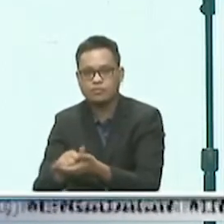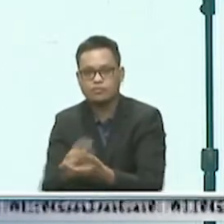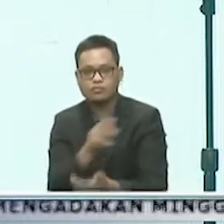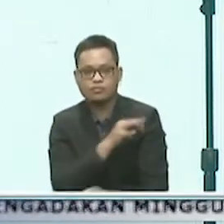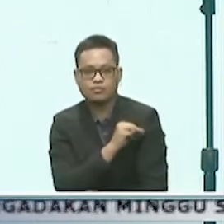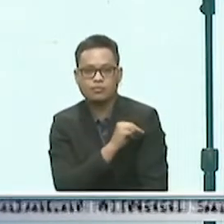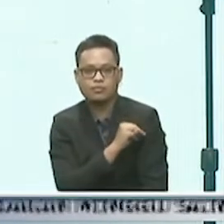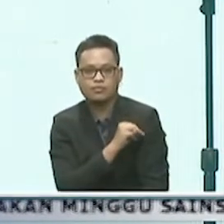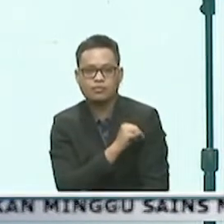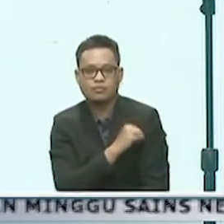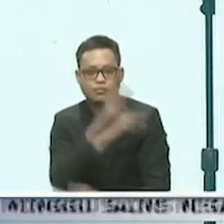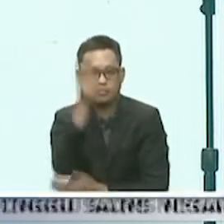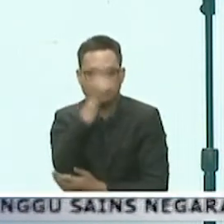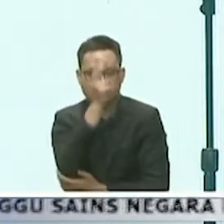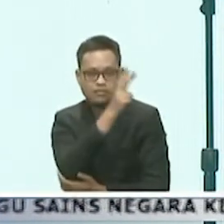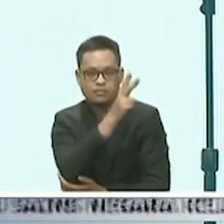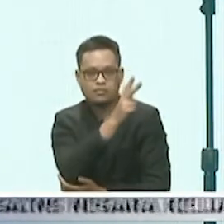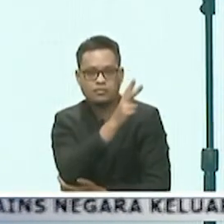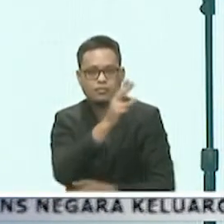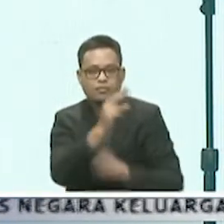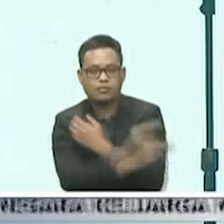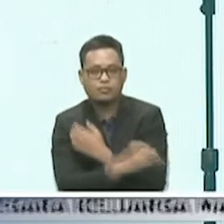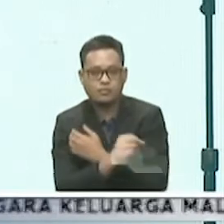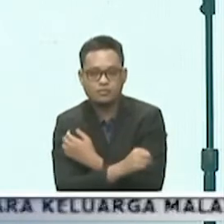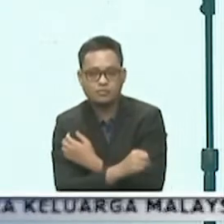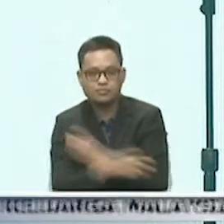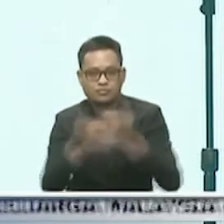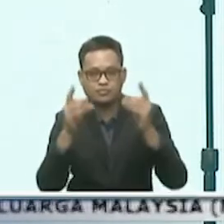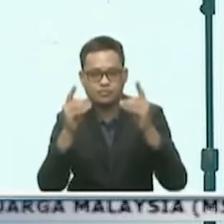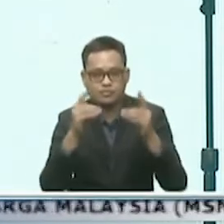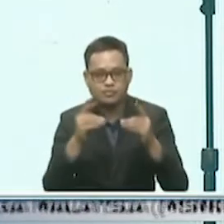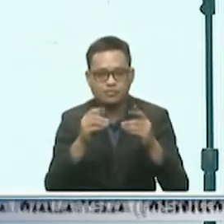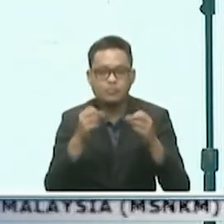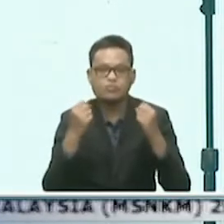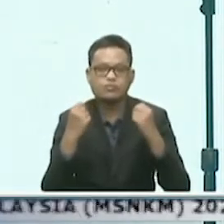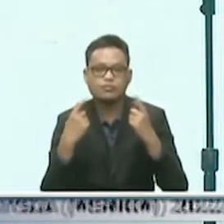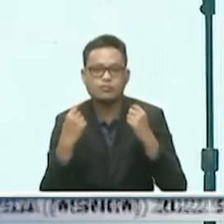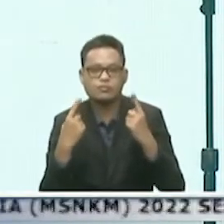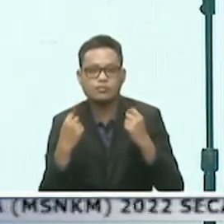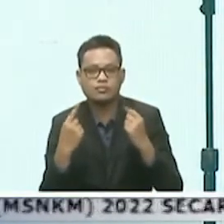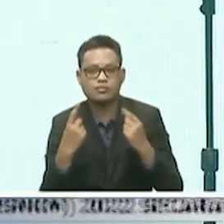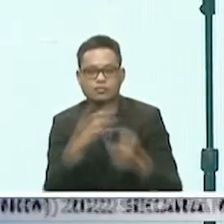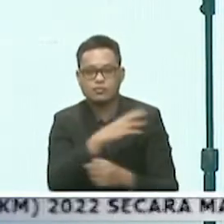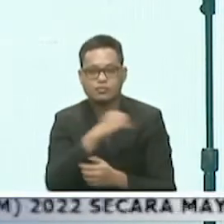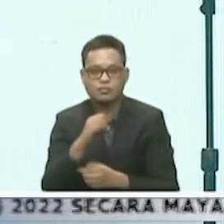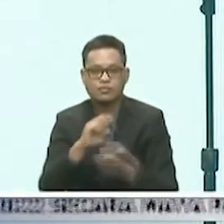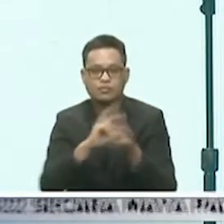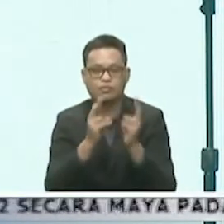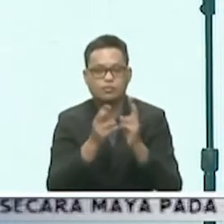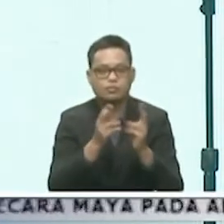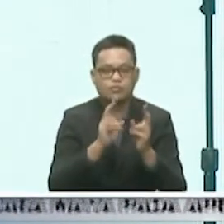kementerian, kerajaan negeri, ahli akademik, pihak swasta dan pertubuhan masyarakat